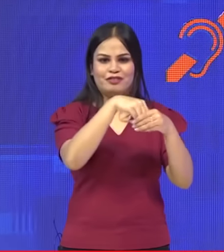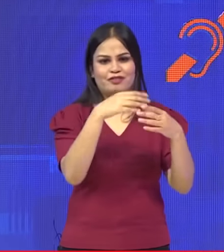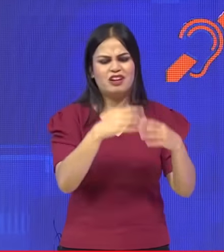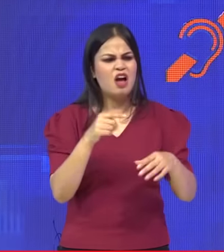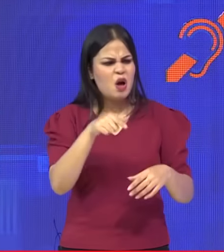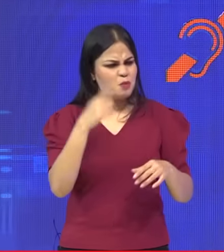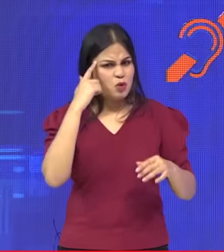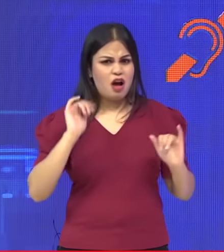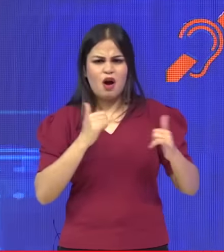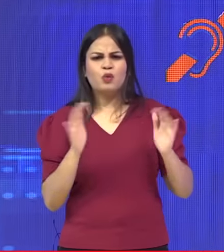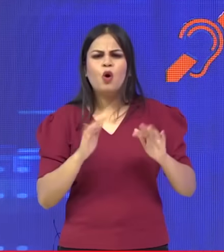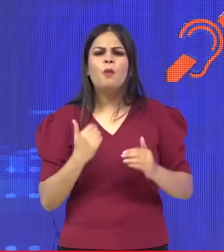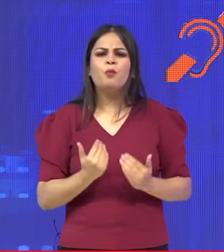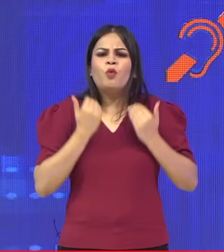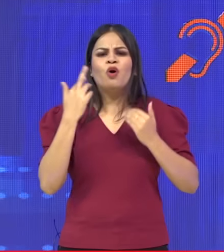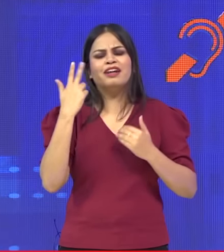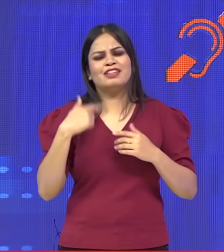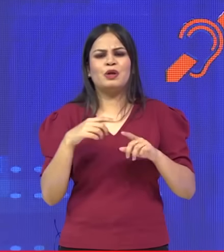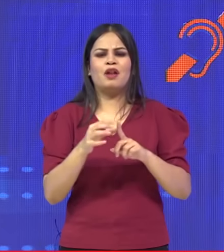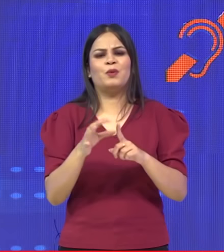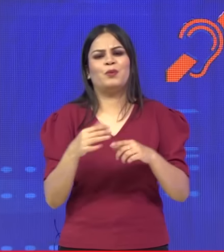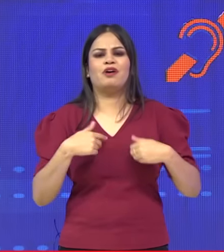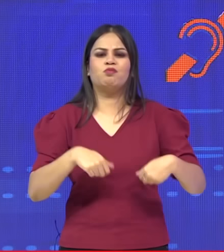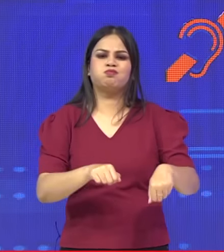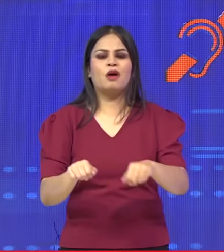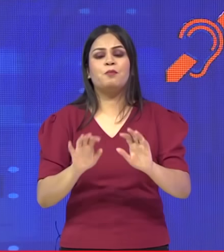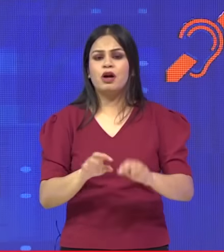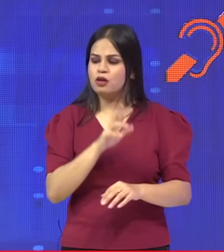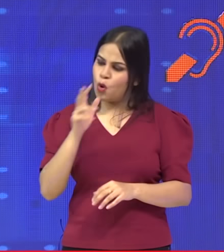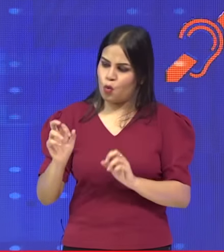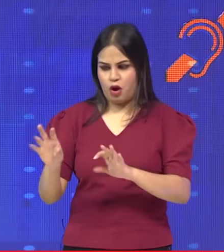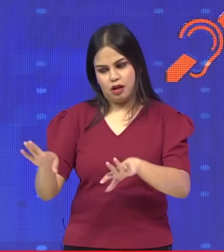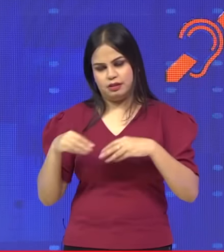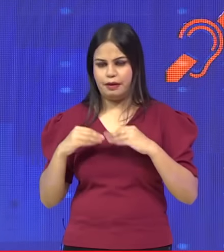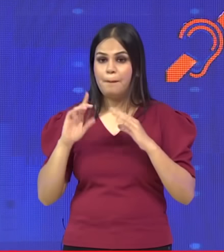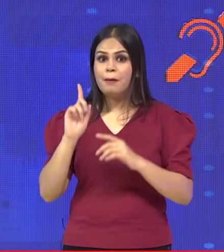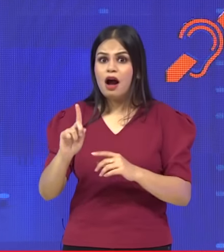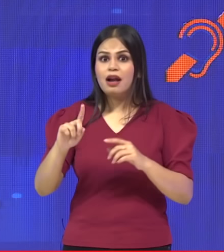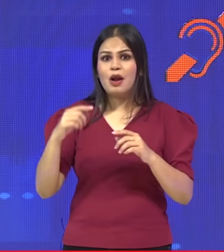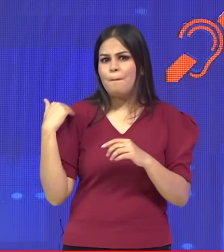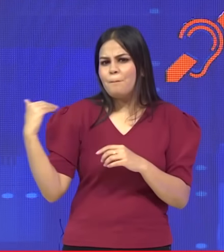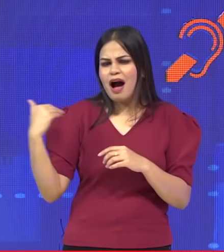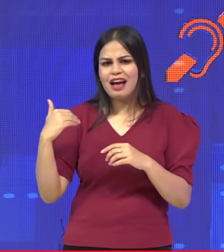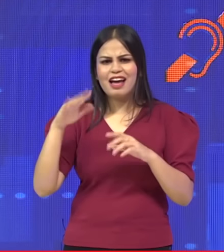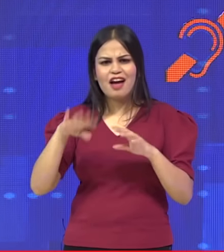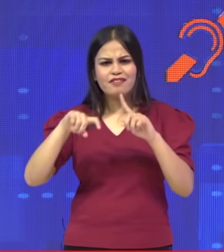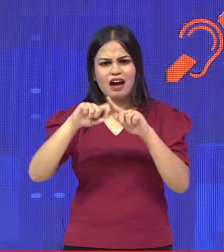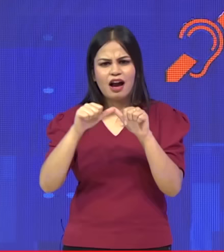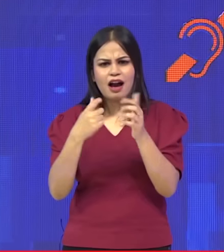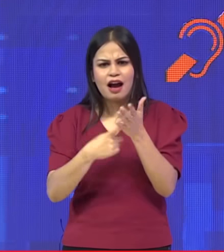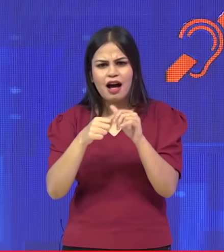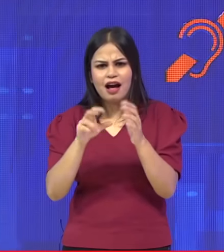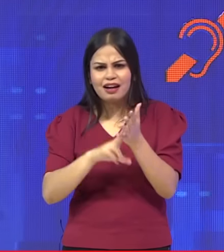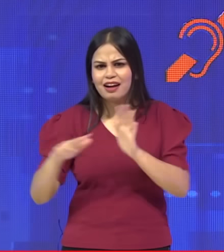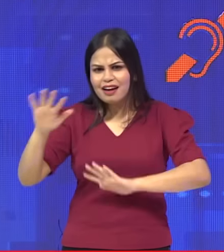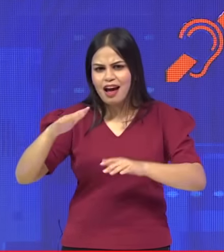चलिए मैं मां लेट हूं शरारती थी लेकिन करण अर्जुन के सेट पे आपने शाहरुख खान को गली मार दिया अरे नहीं सर